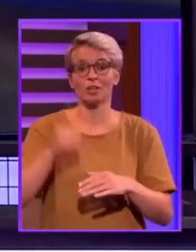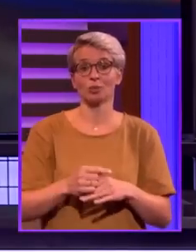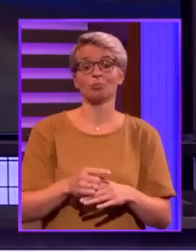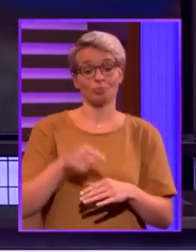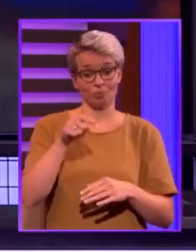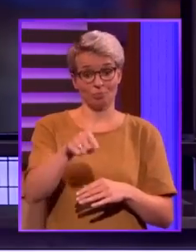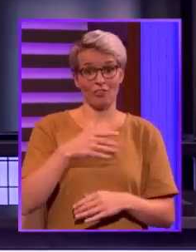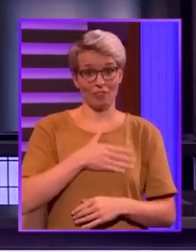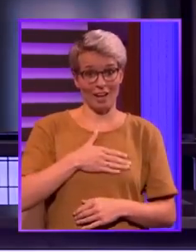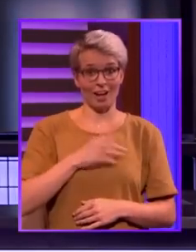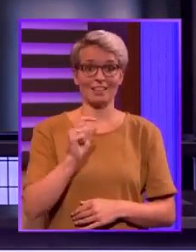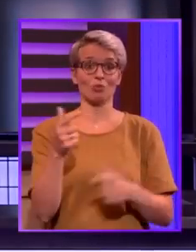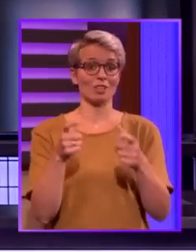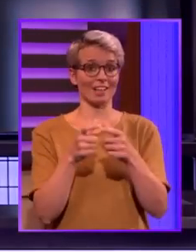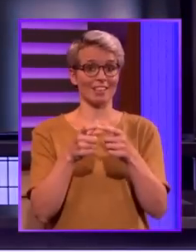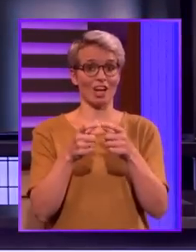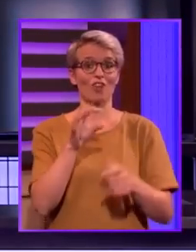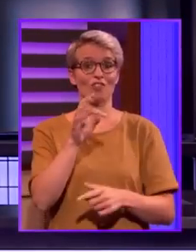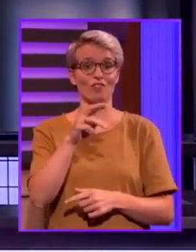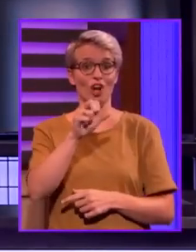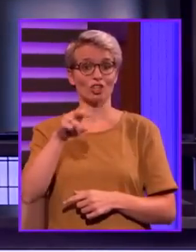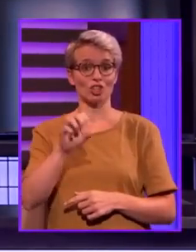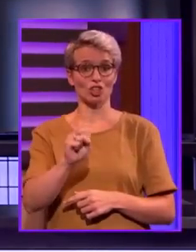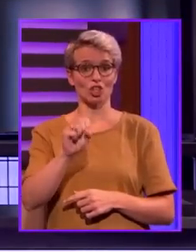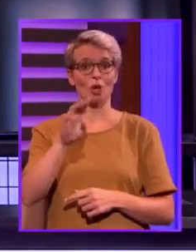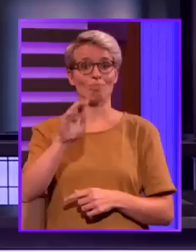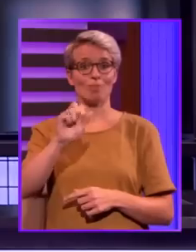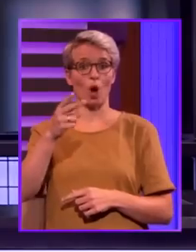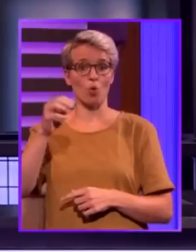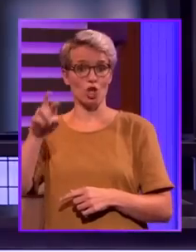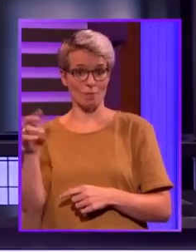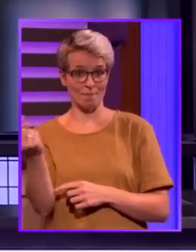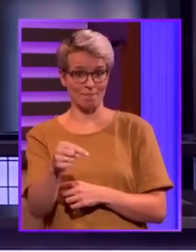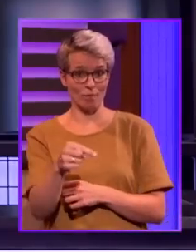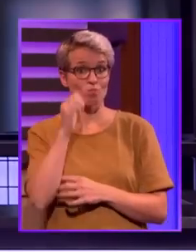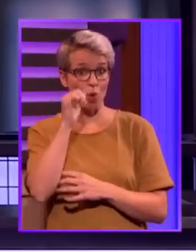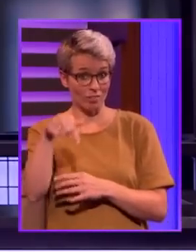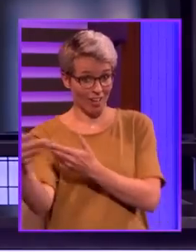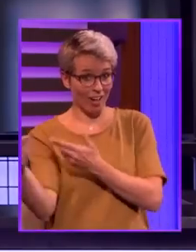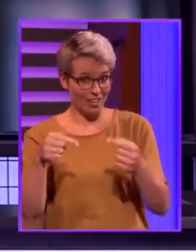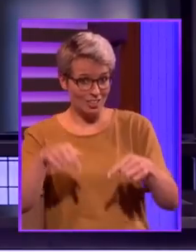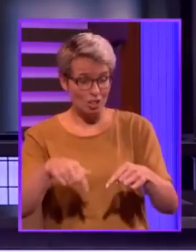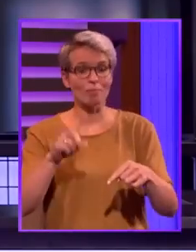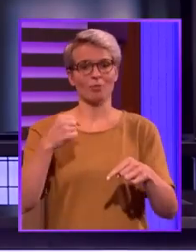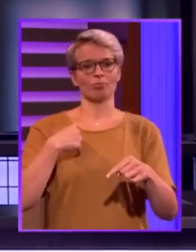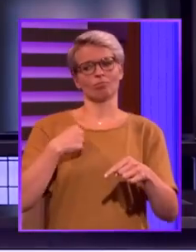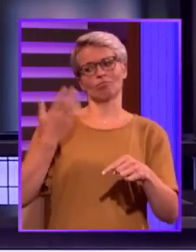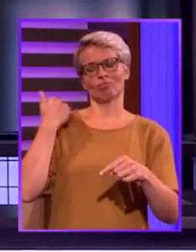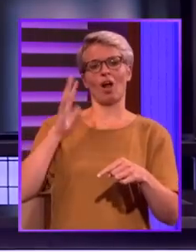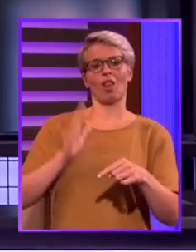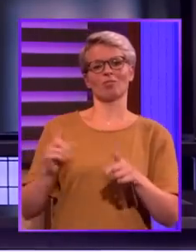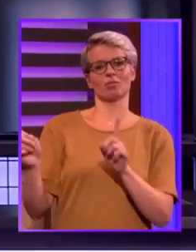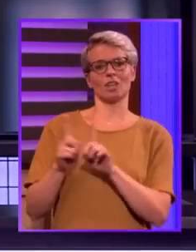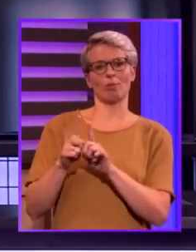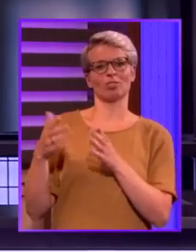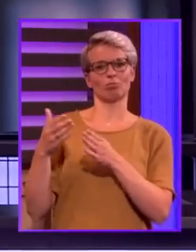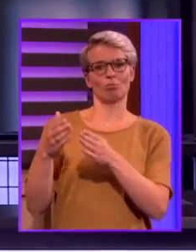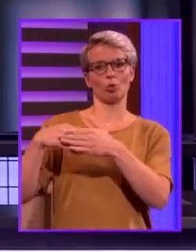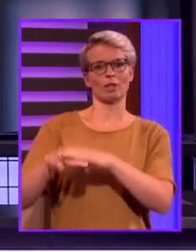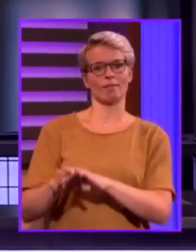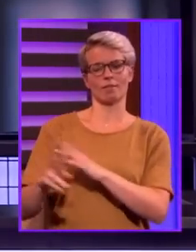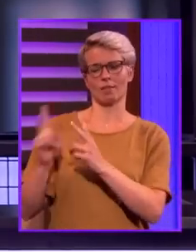van Frans Bauer uit. Morgen komt hij erover vertellen, hè. Maar hij ging alvast met mij het schip in om zijn nieuwe single te zingen. En ja, Frans, ja, die heeft nou, toch niet echt